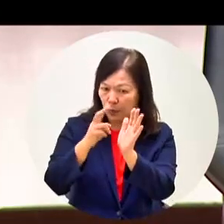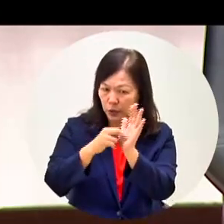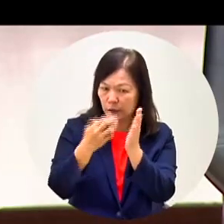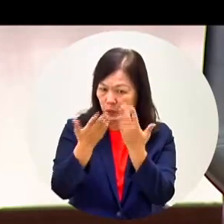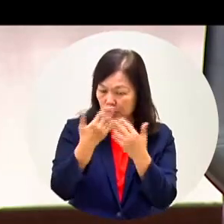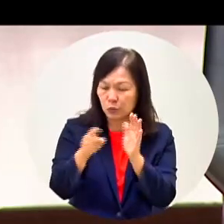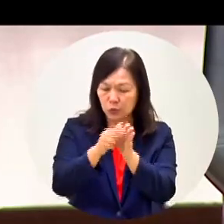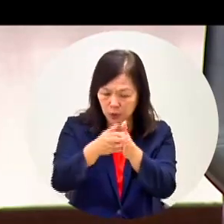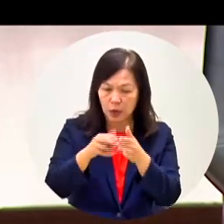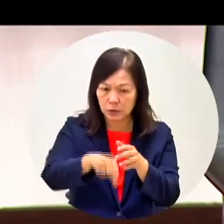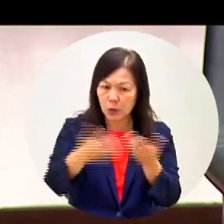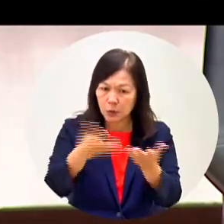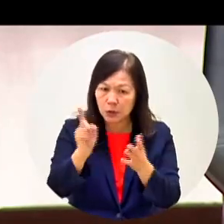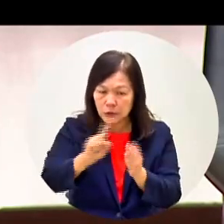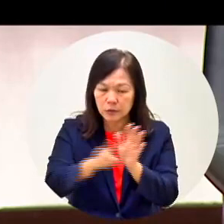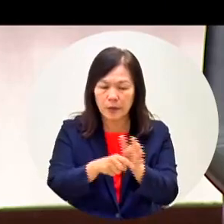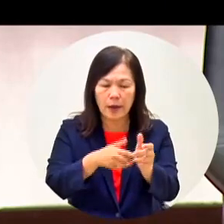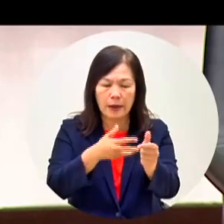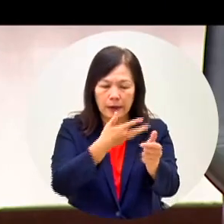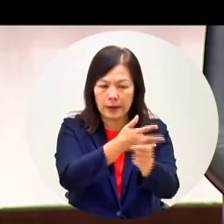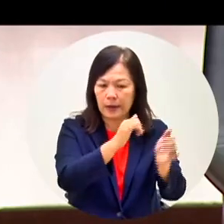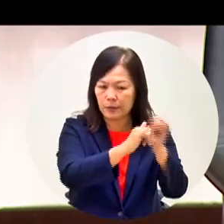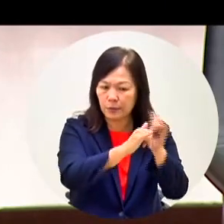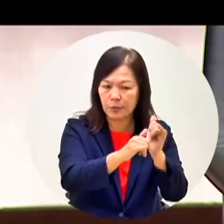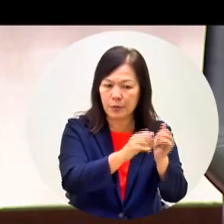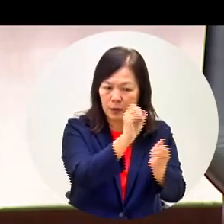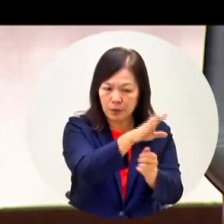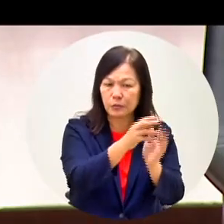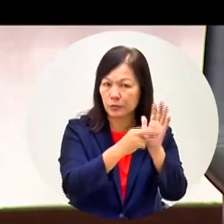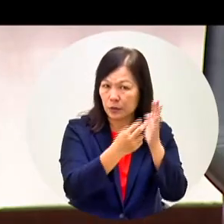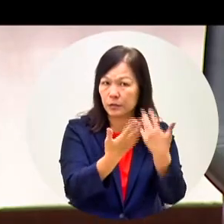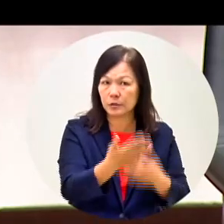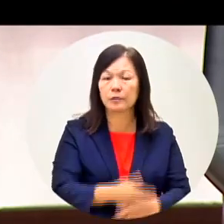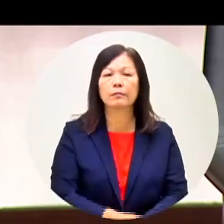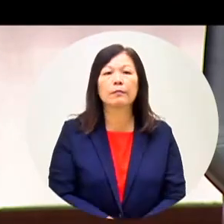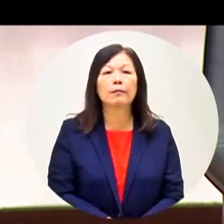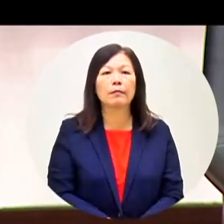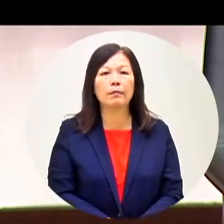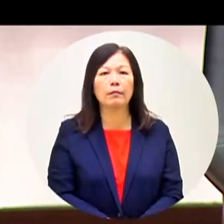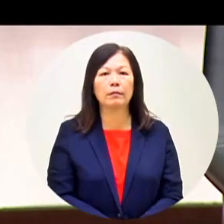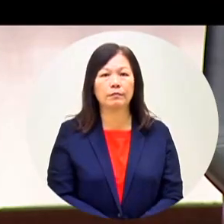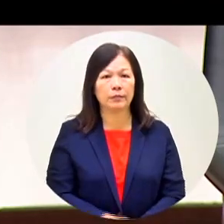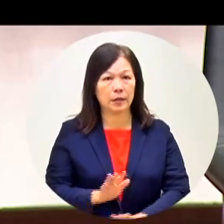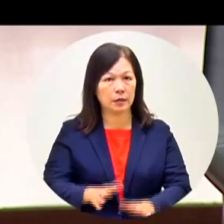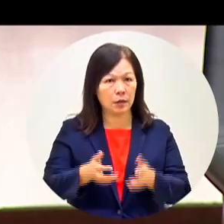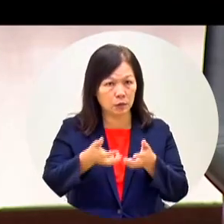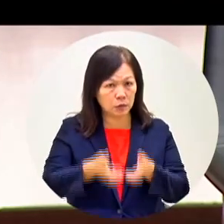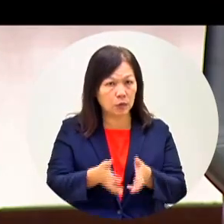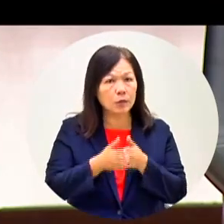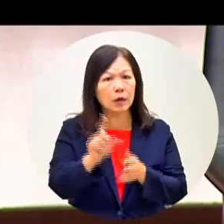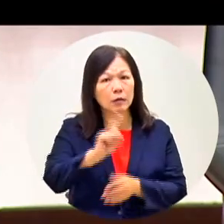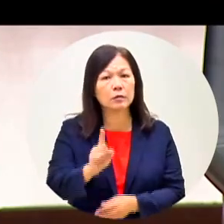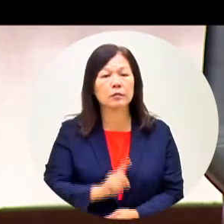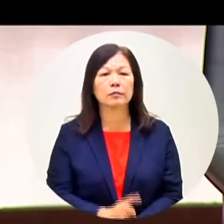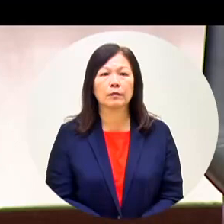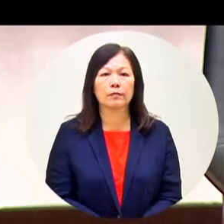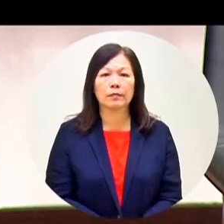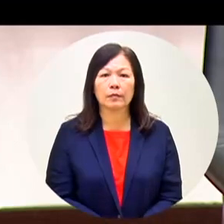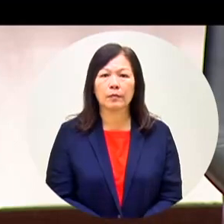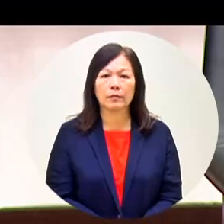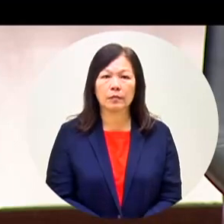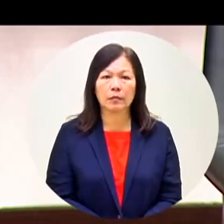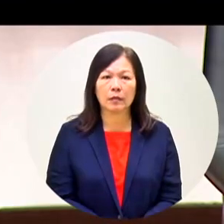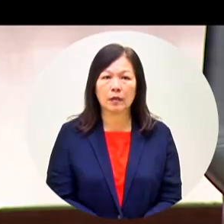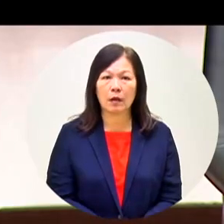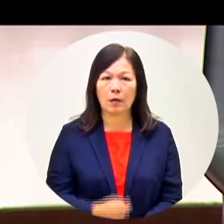雄市民。那本席今天呢、最重要的一个议题呢，我们希望要呼应一下，就是我们希望未来高雄